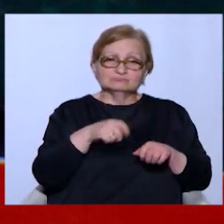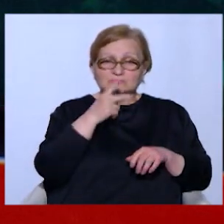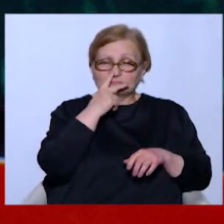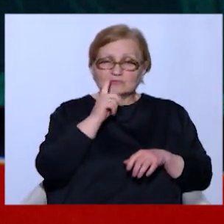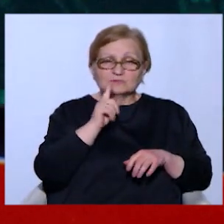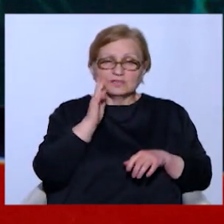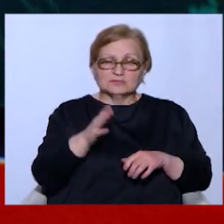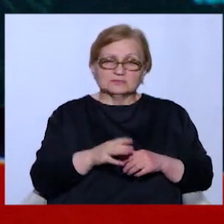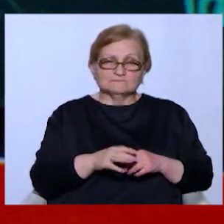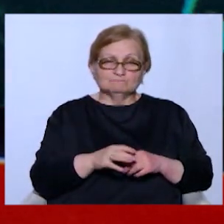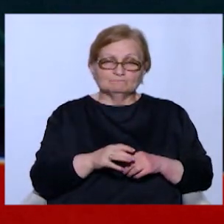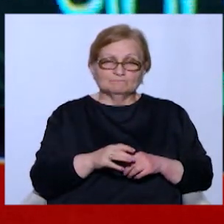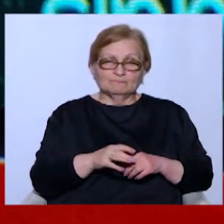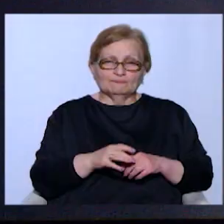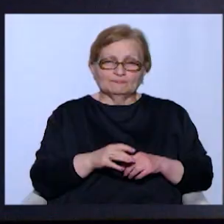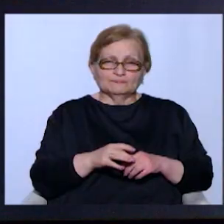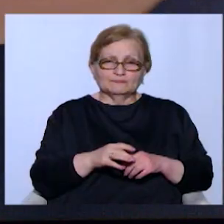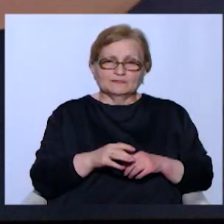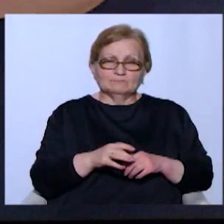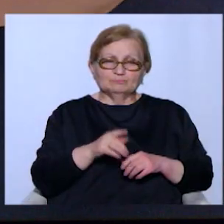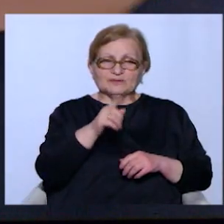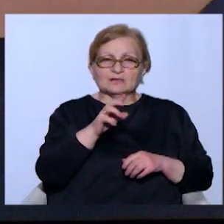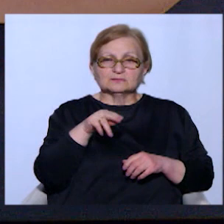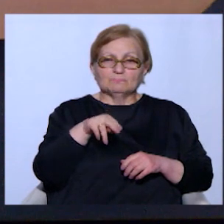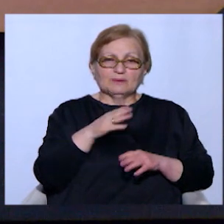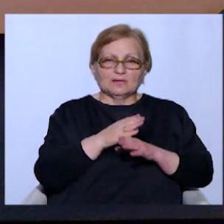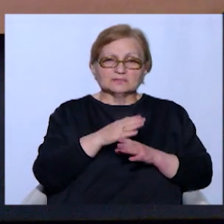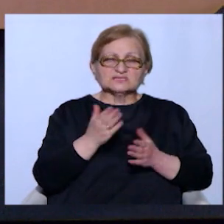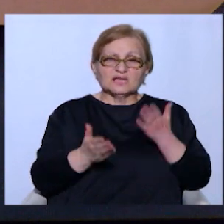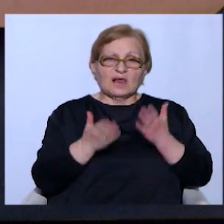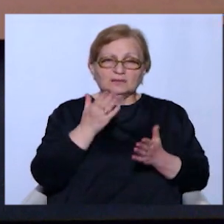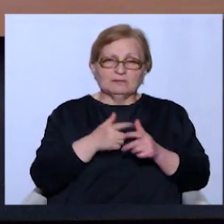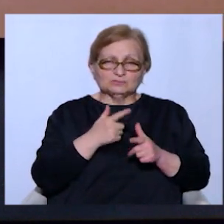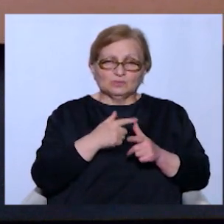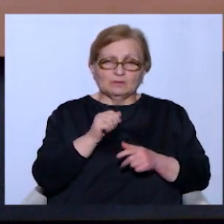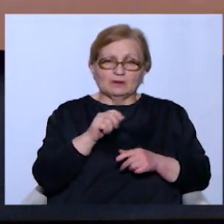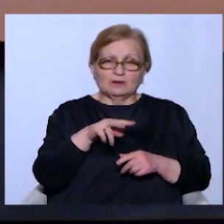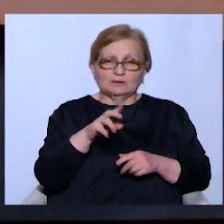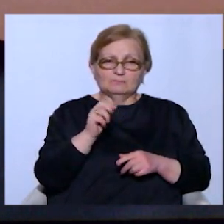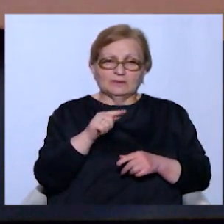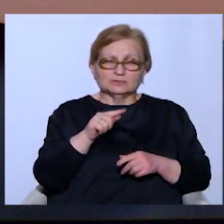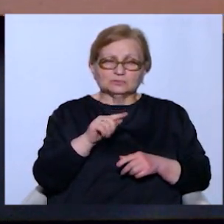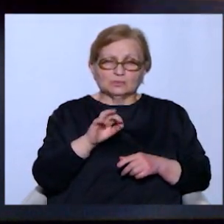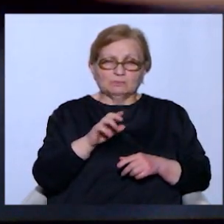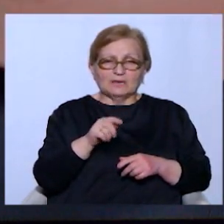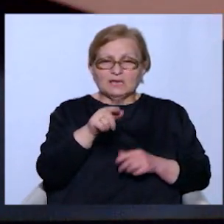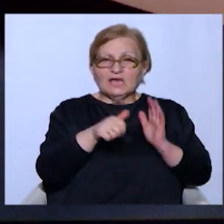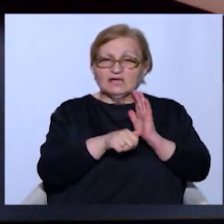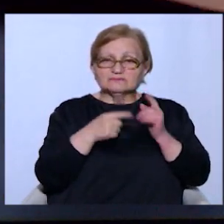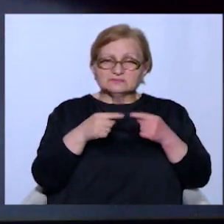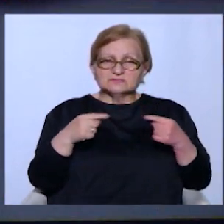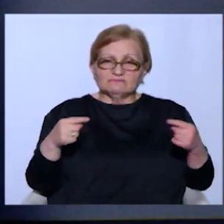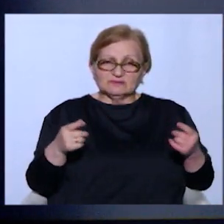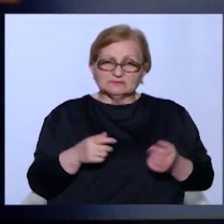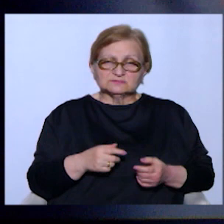ნახოთ რა იქნება ალბათობა. რა არის ალბათობა, რომ 6 სხვადასხვა, ხო, ესე დავწეროთ, სხვადასხვა.